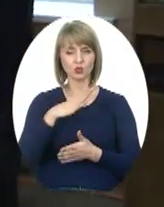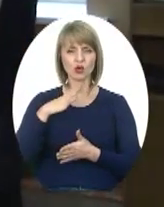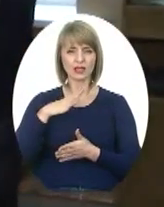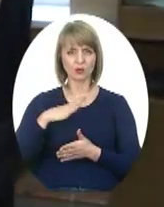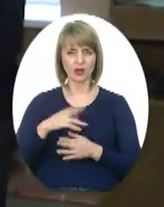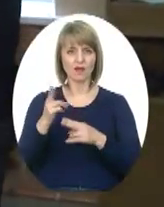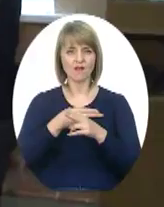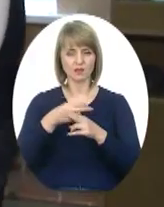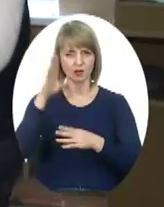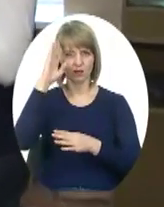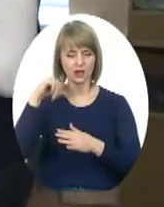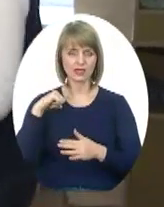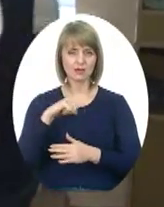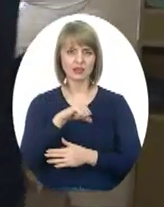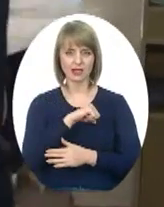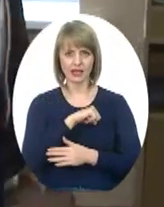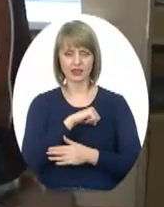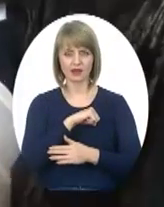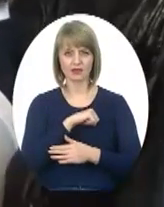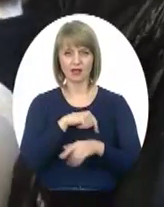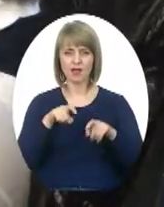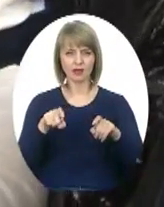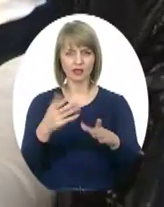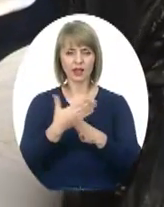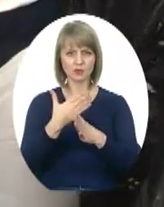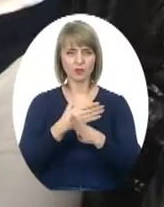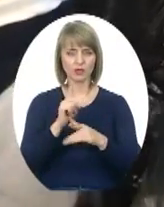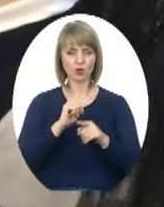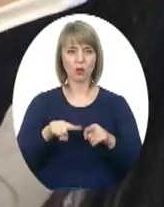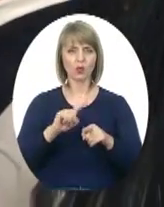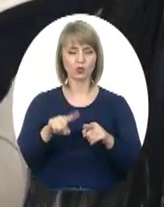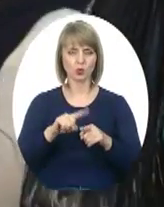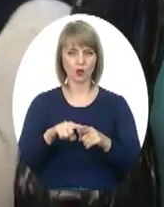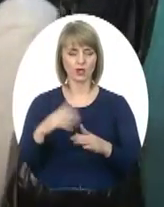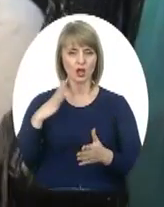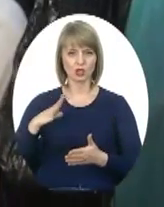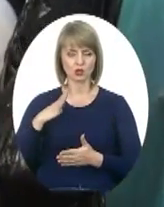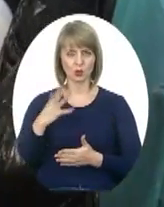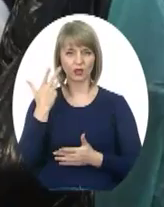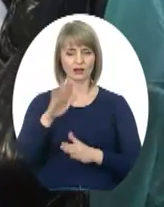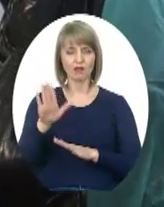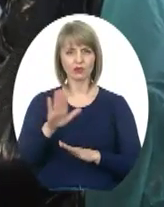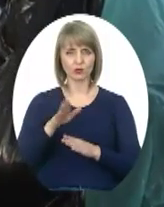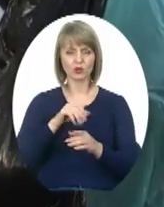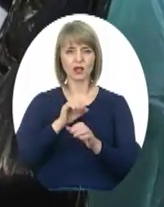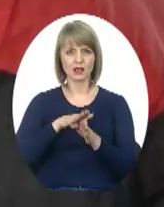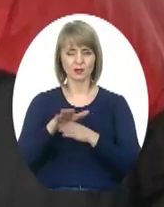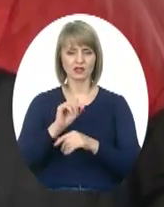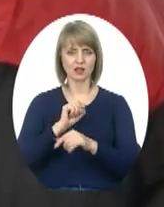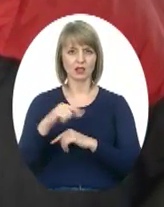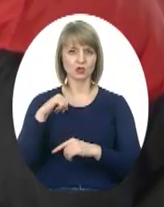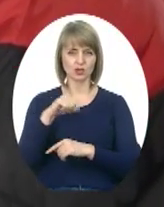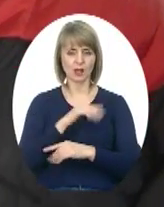Дедушка терпелив, воспитывает в парне самостоятельность. Не кидается помогать, чтобы ускорить процесс, ждет, когда внук справится с задачей